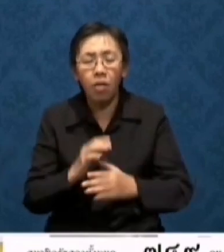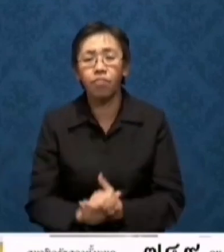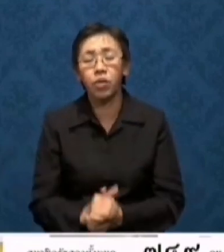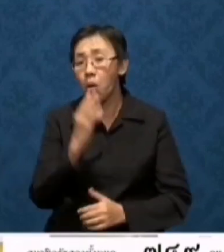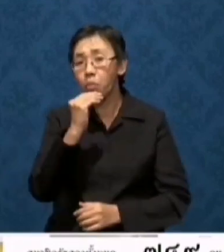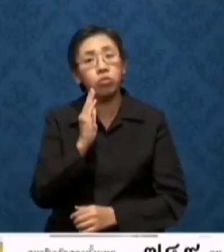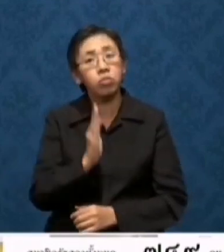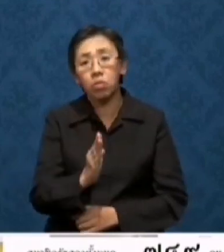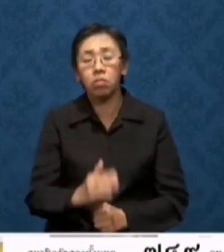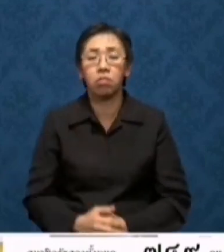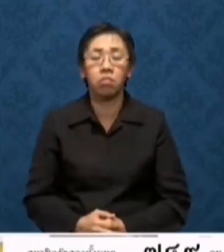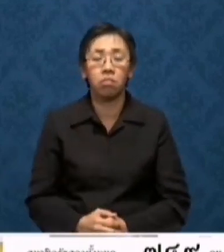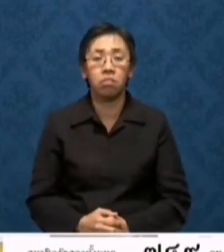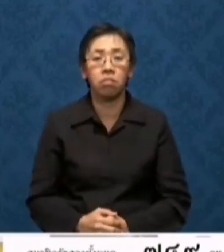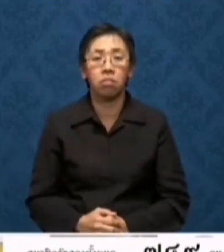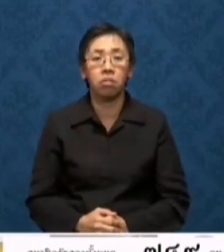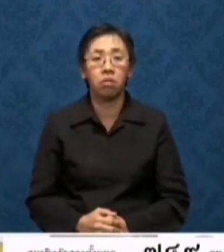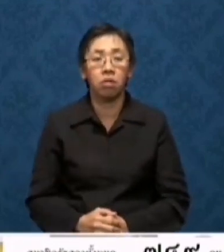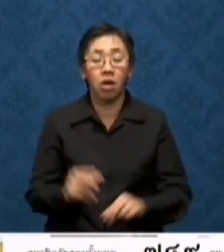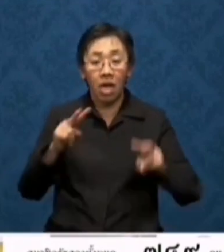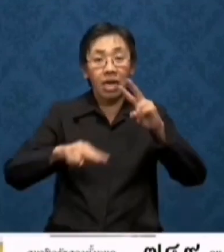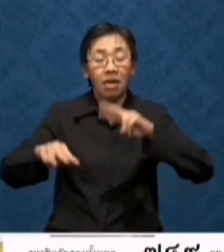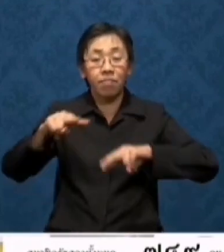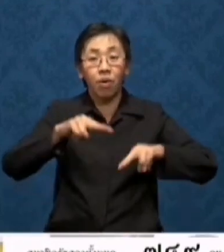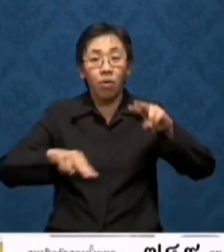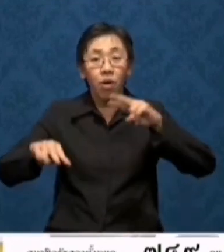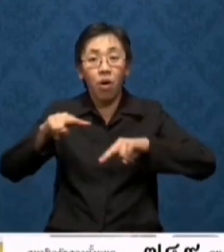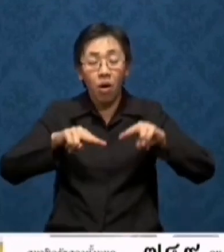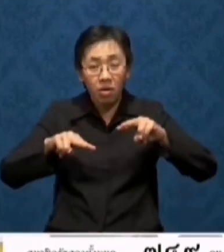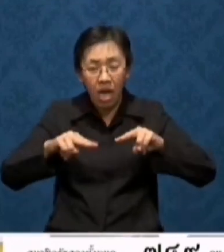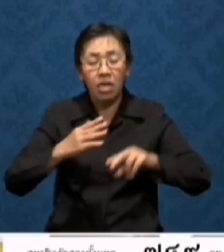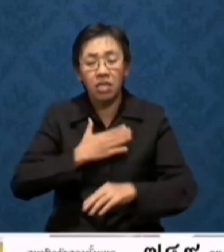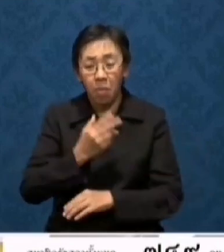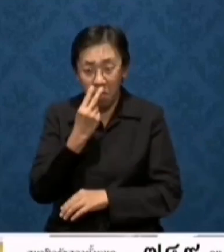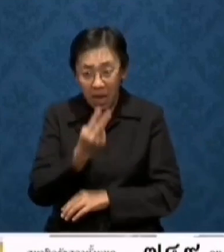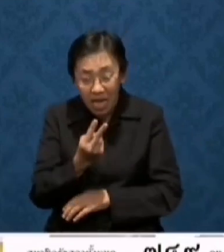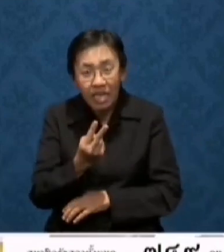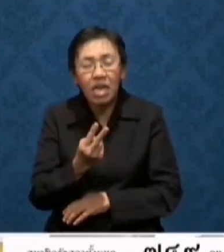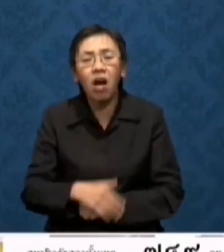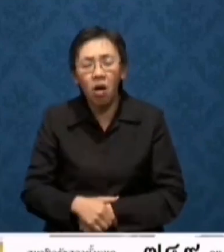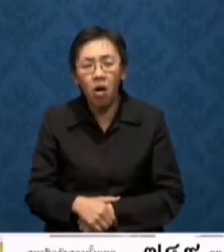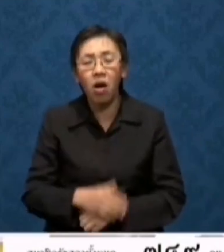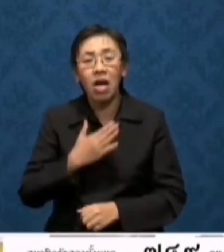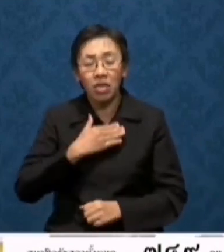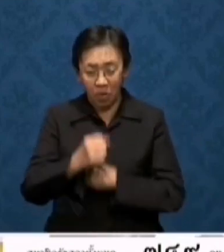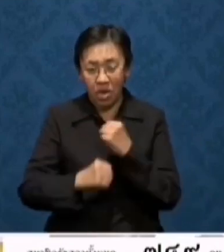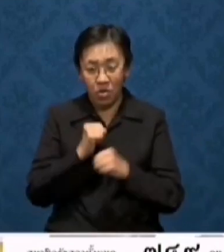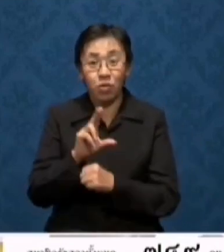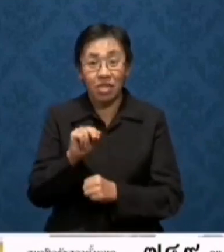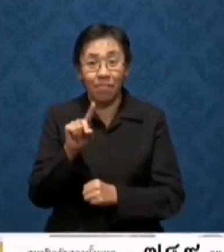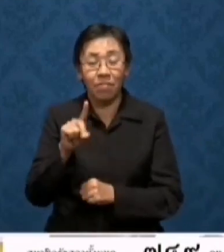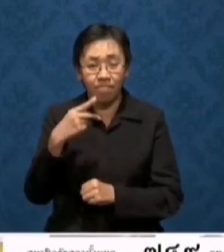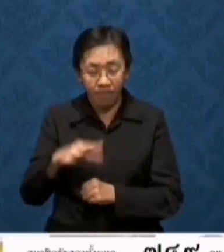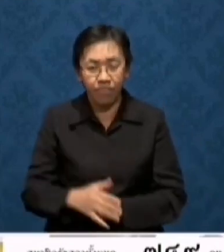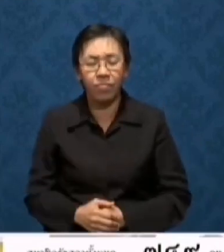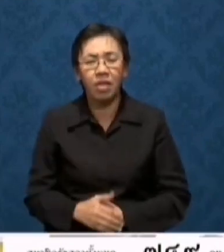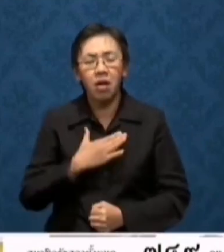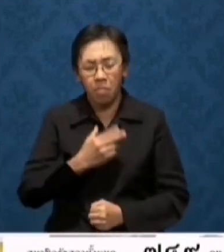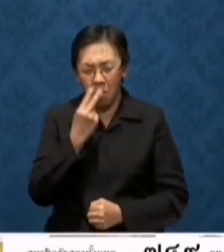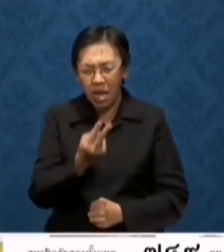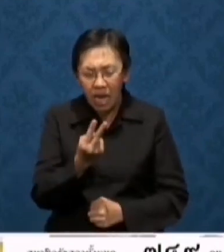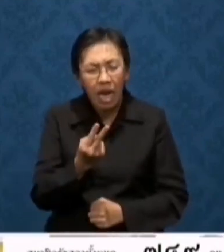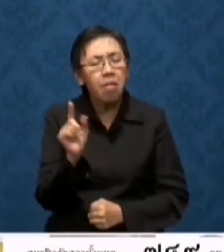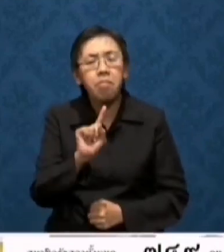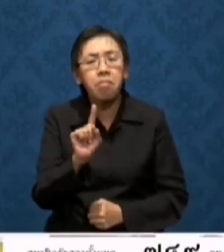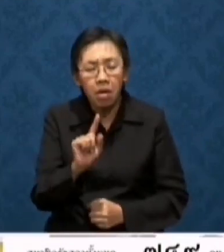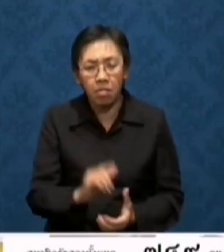เรีนตามตงครับการล้มล้างการปกครองที่ผมเห็นมาชั่วชีวิตที่อายุ 31 ปีที่ผมเห